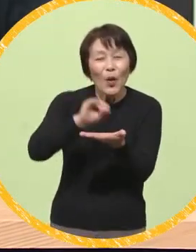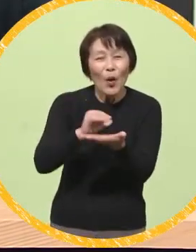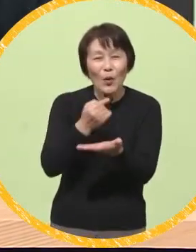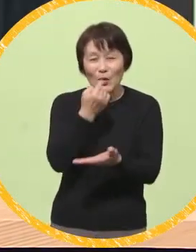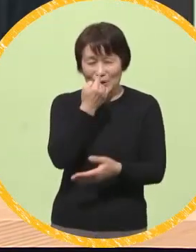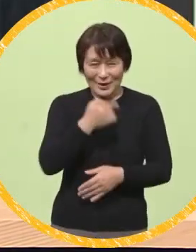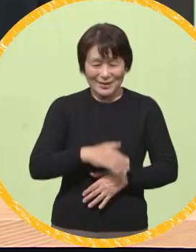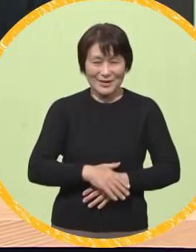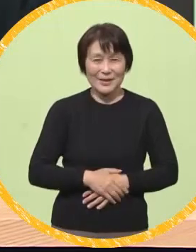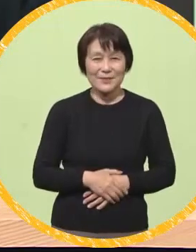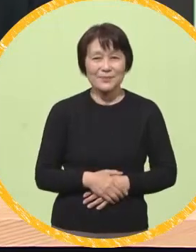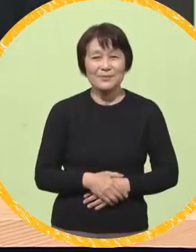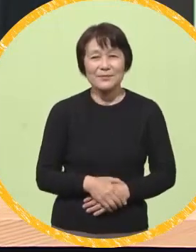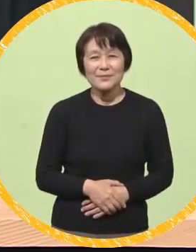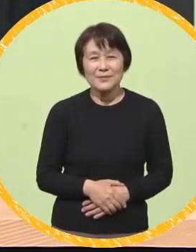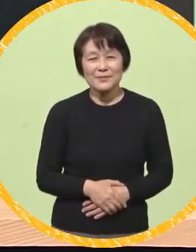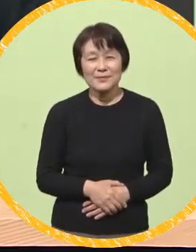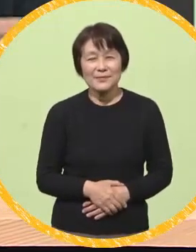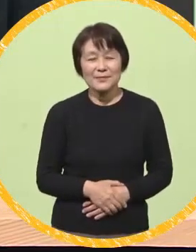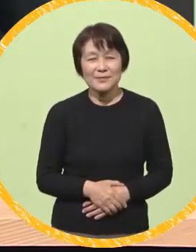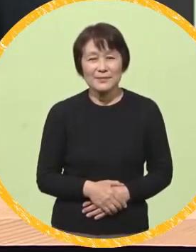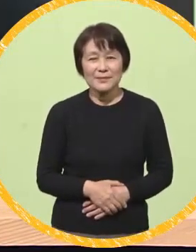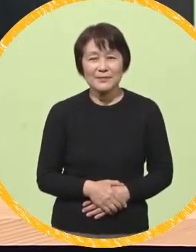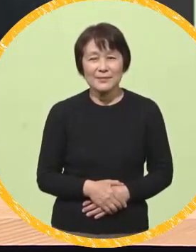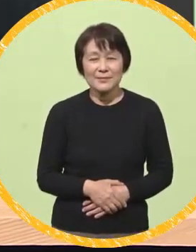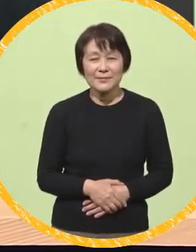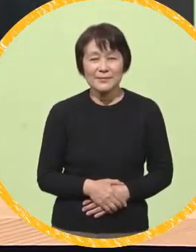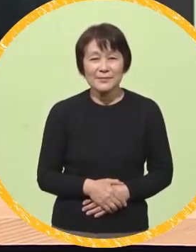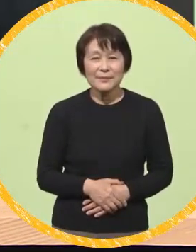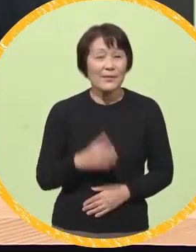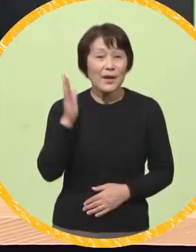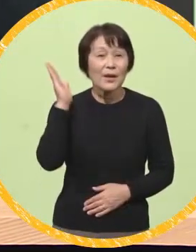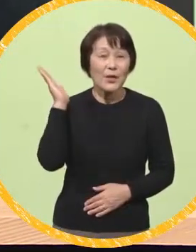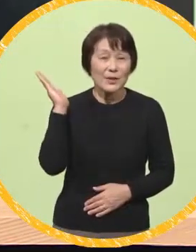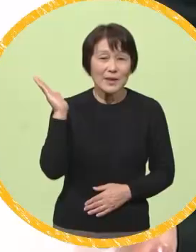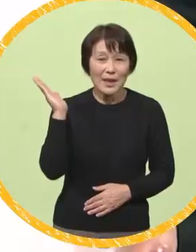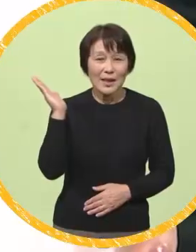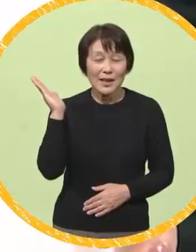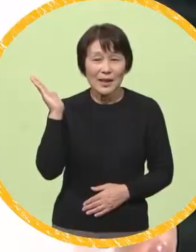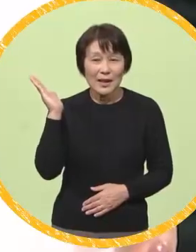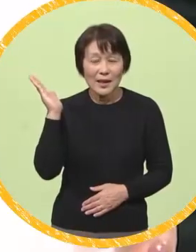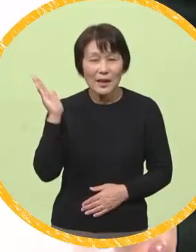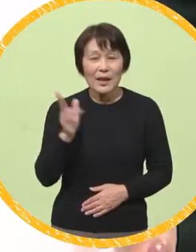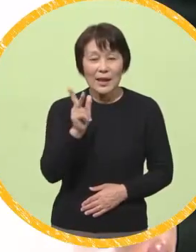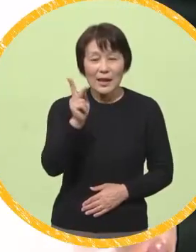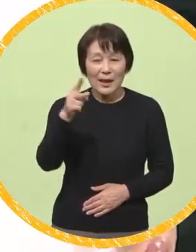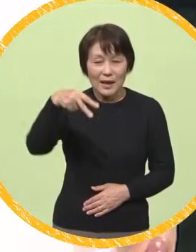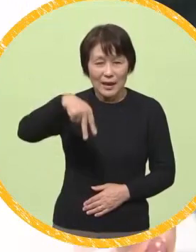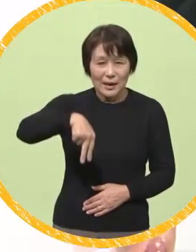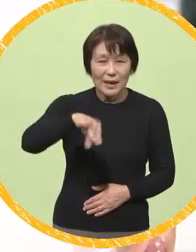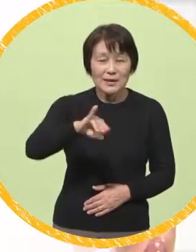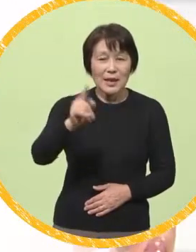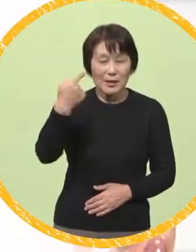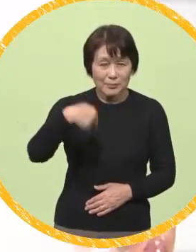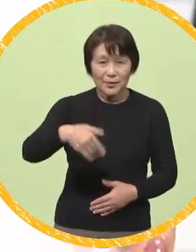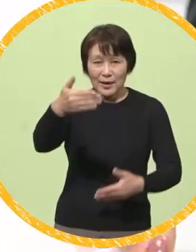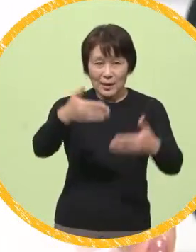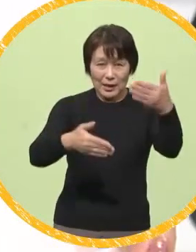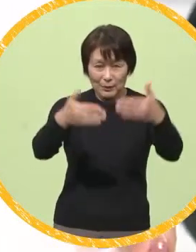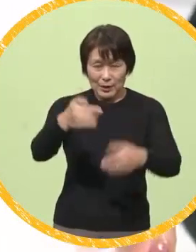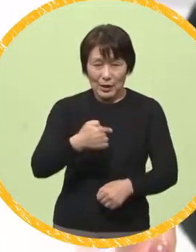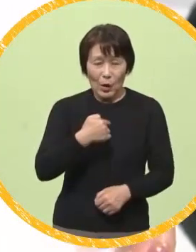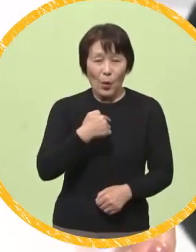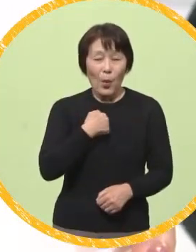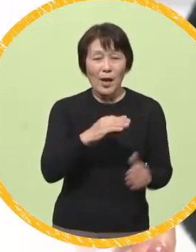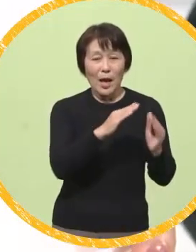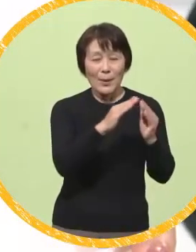ポートかどうか僕ら決めますんで、 すいません、行ってきたんですけれど、改めてこちらですね、あのかなちゃん TV で紹介されている我が町つまみ